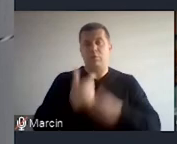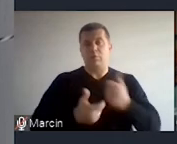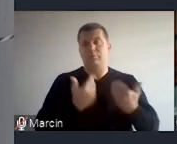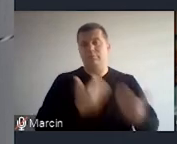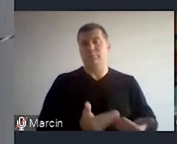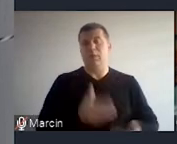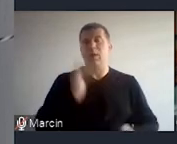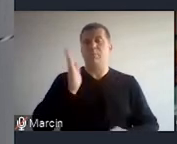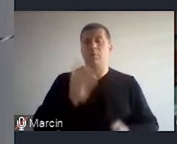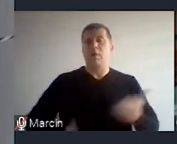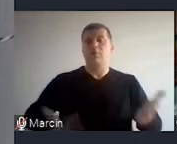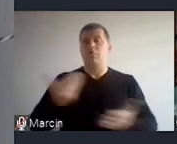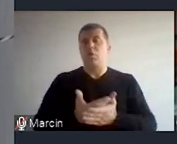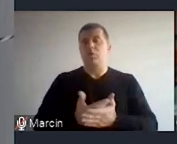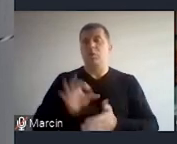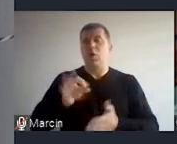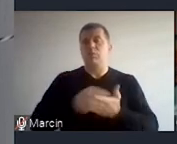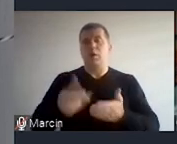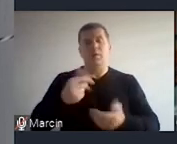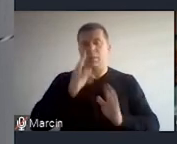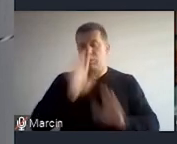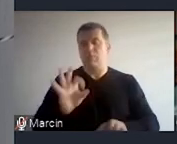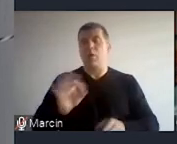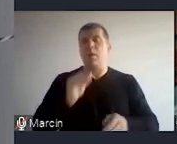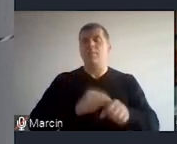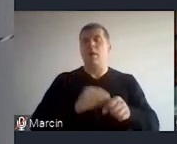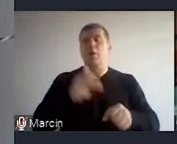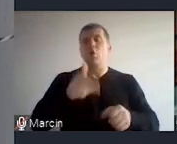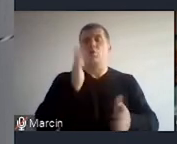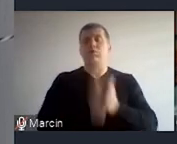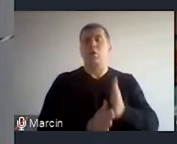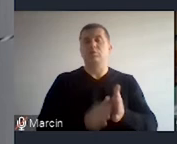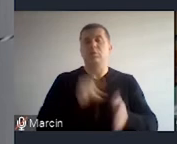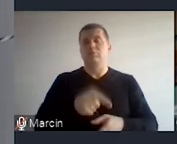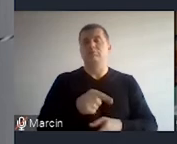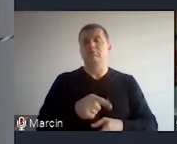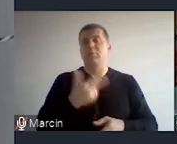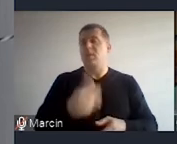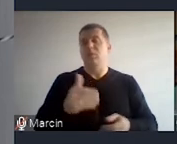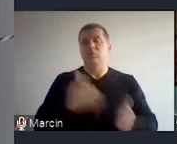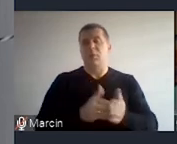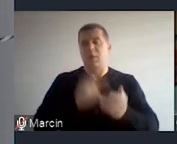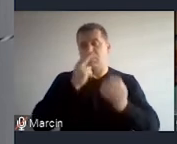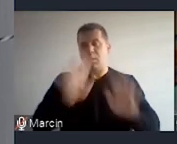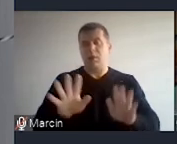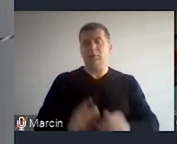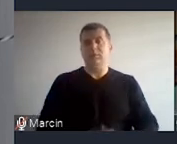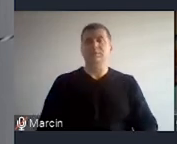tej noty we wniosku o płatność pani nie wykazuje, bo metoda uproszczona, w związku z tym nie będzie jej trzeba